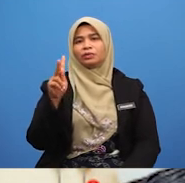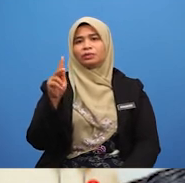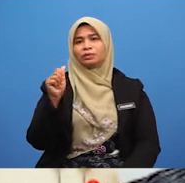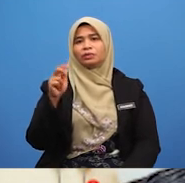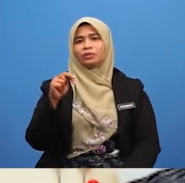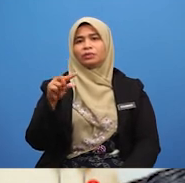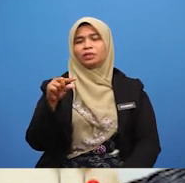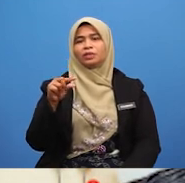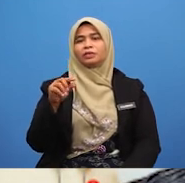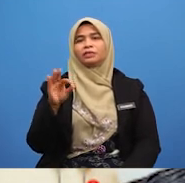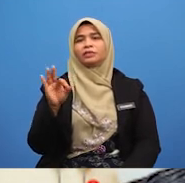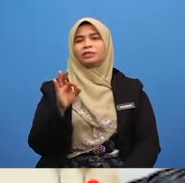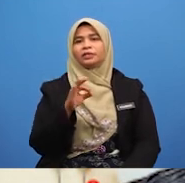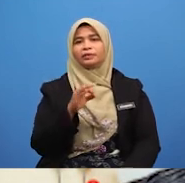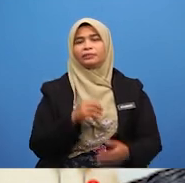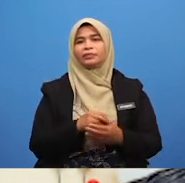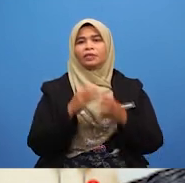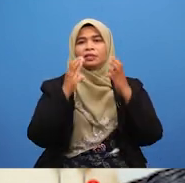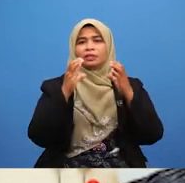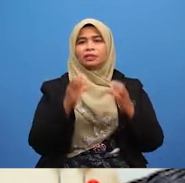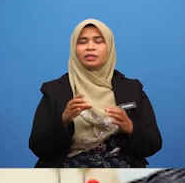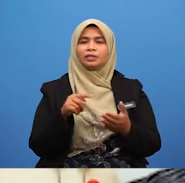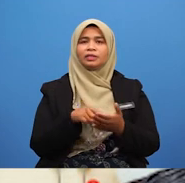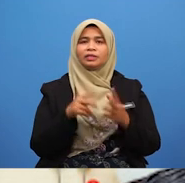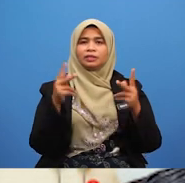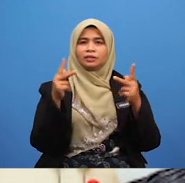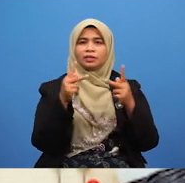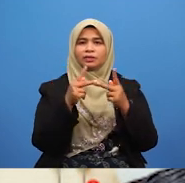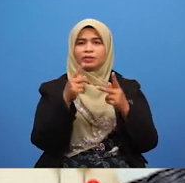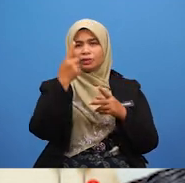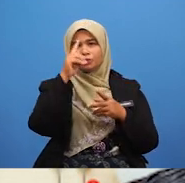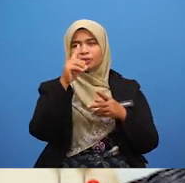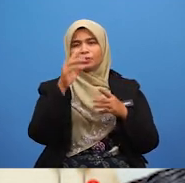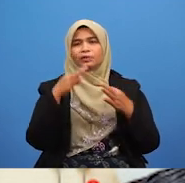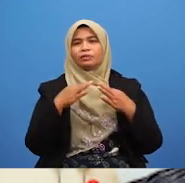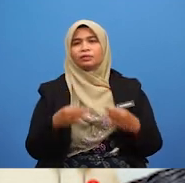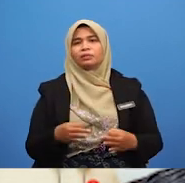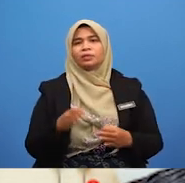jahit. Cara ini sesuai untuk fabric bertenun tegak.